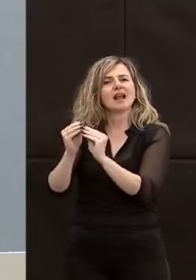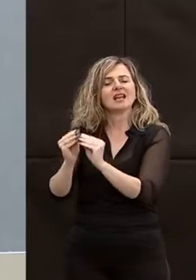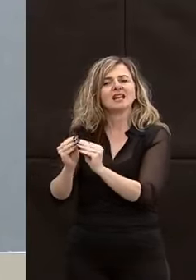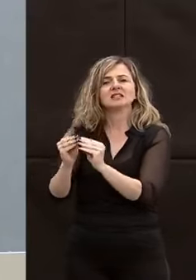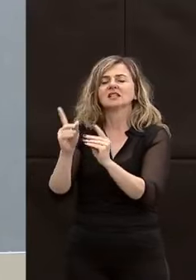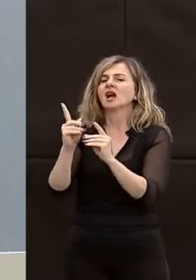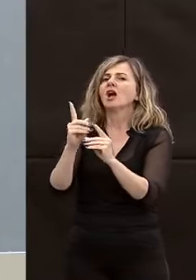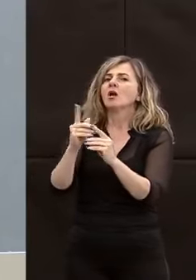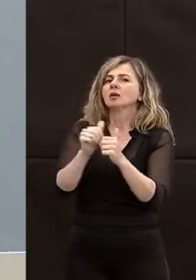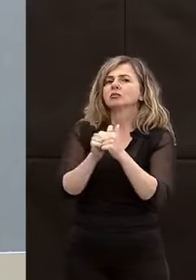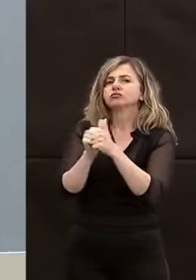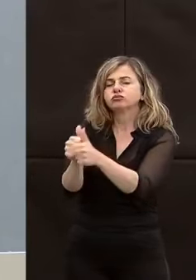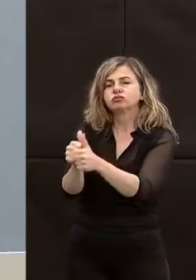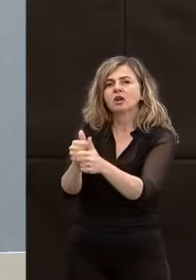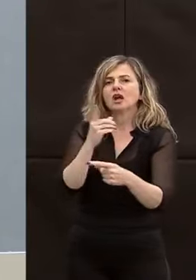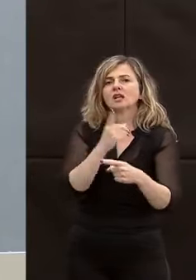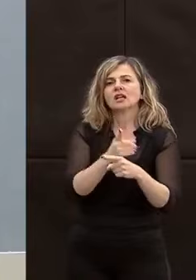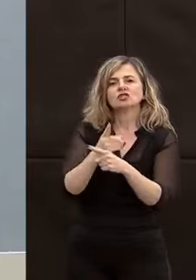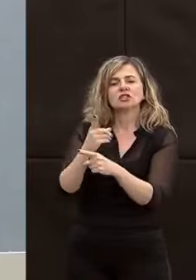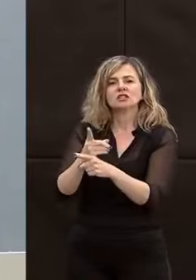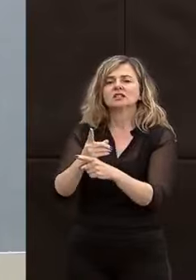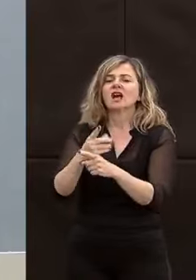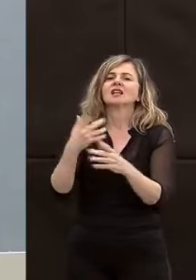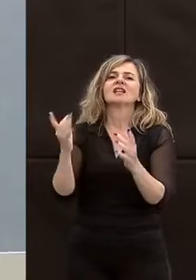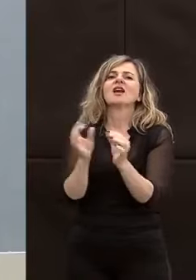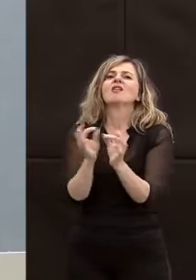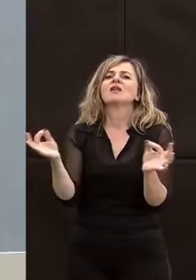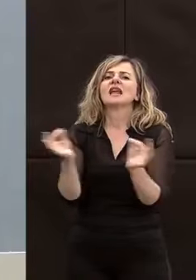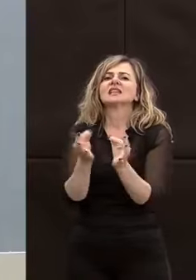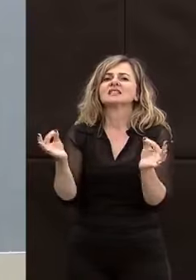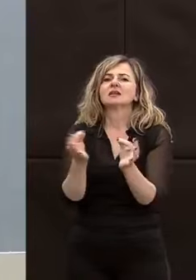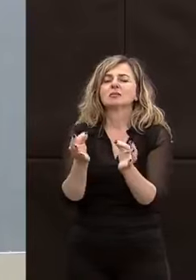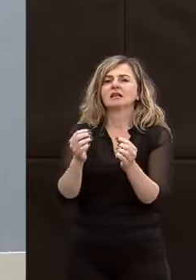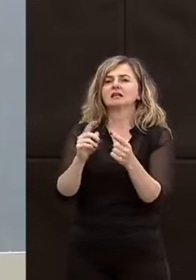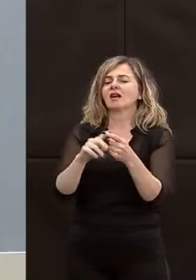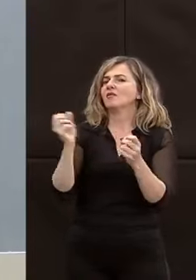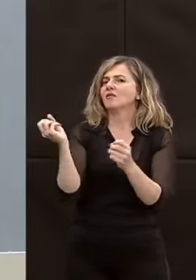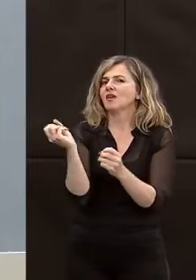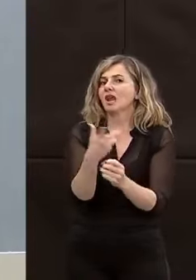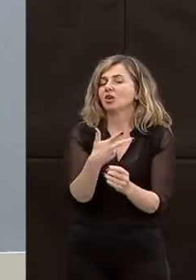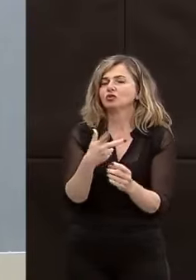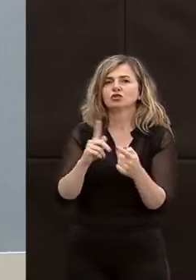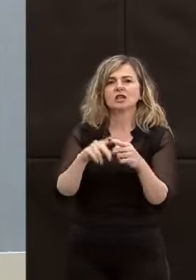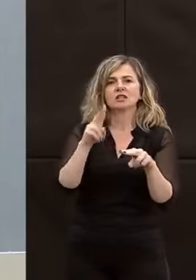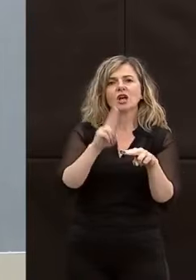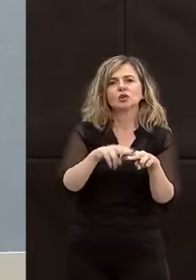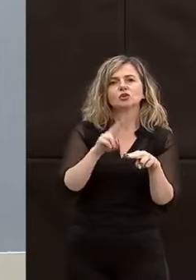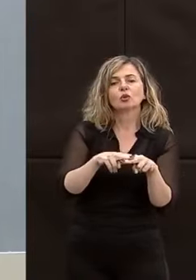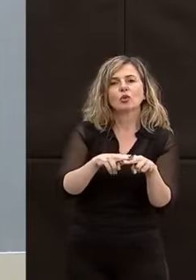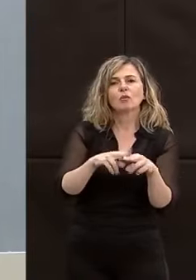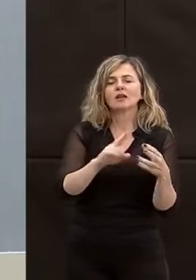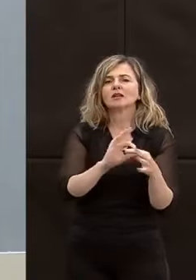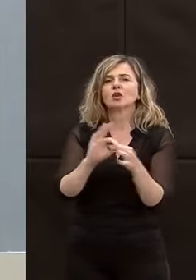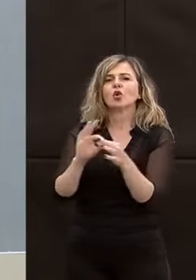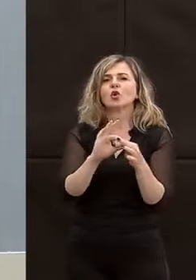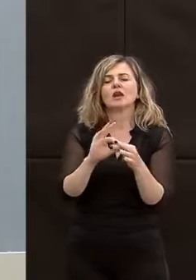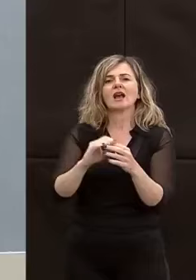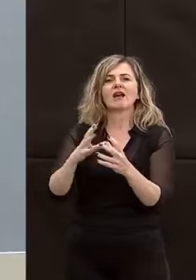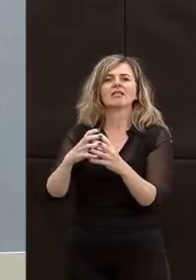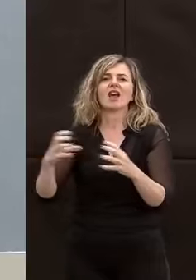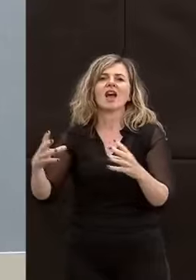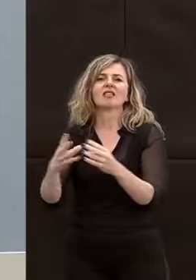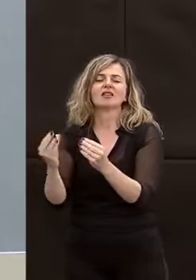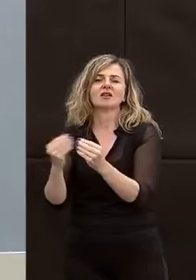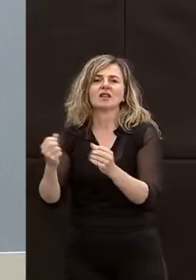la necessità di flessibilità e velocità degli strumenti collegati alle attività produttive e di